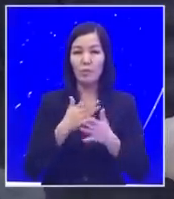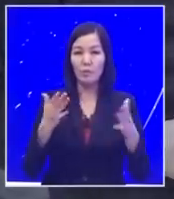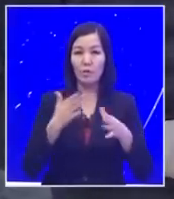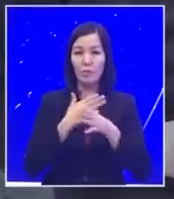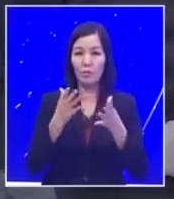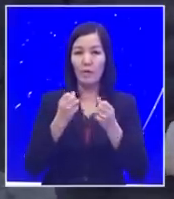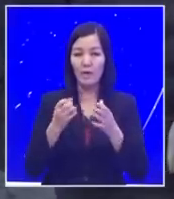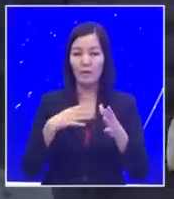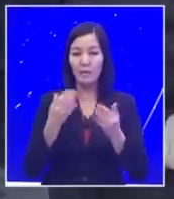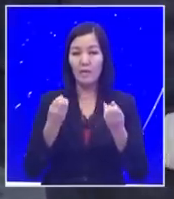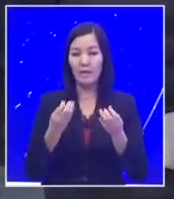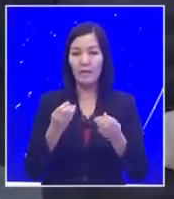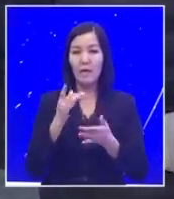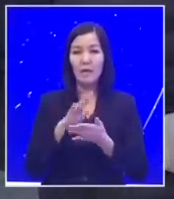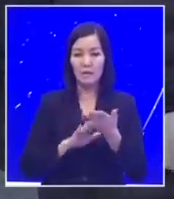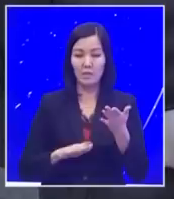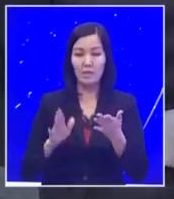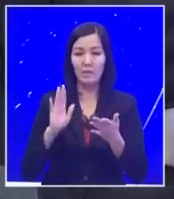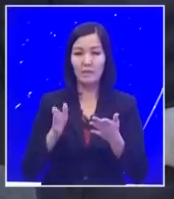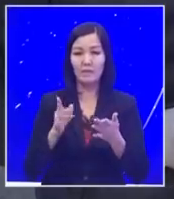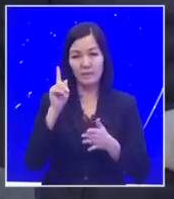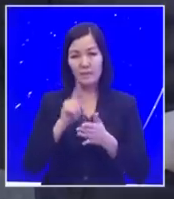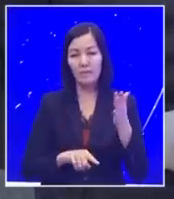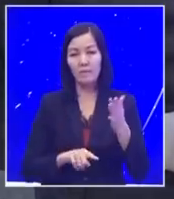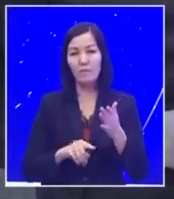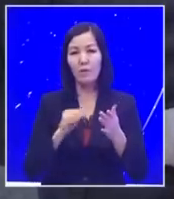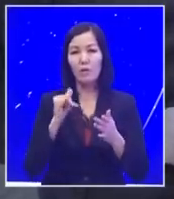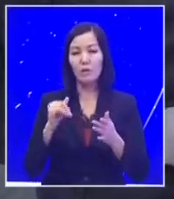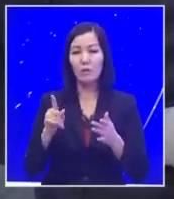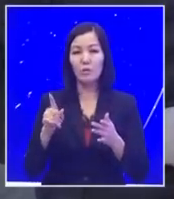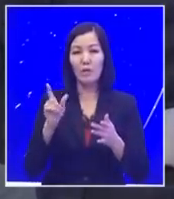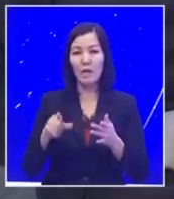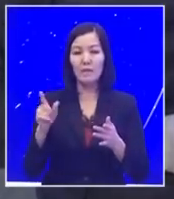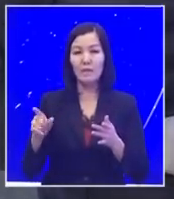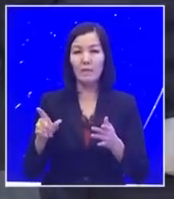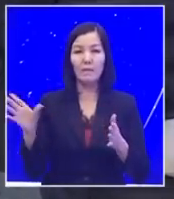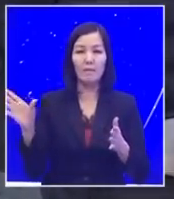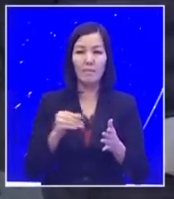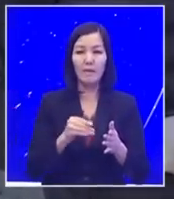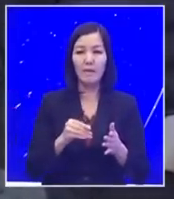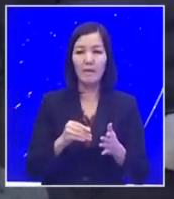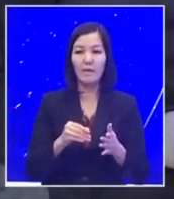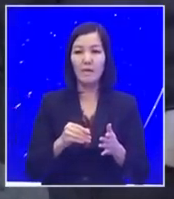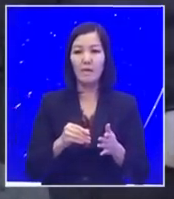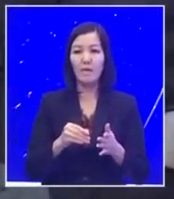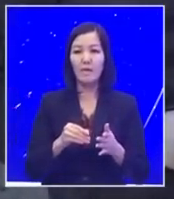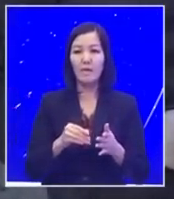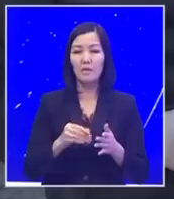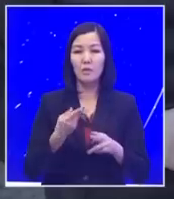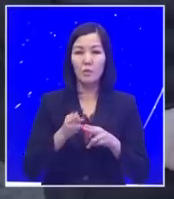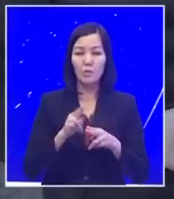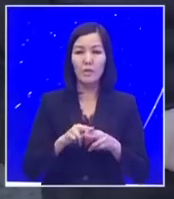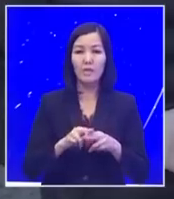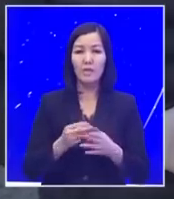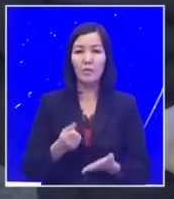отыр екен. Әлі де болса бұл іс жалғасын табады деген сенімдемін. Жетісудың азаматтары қашанда бастарын тік көтеріп жүрген ер азаматтар баршылық. Сондықтан